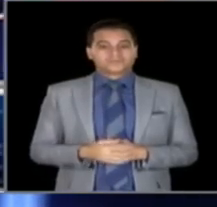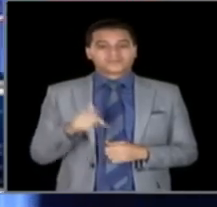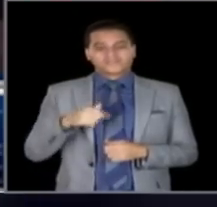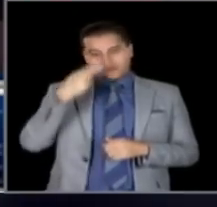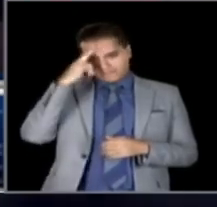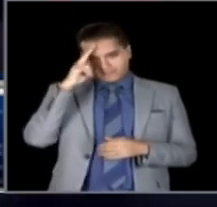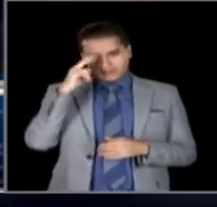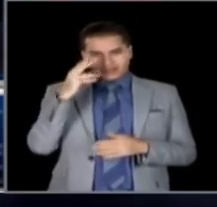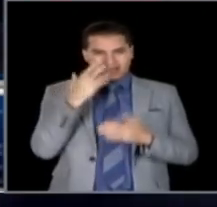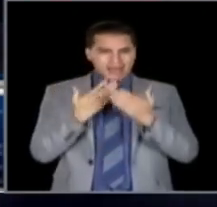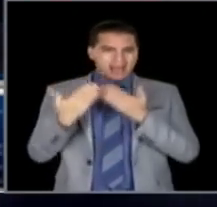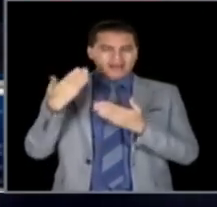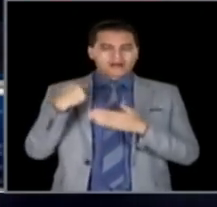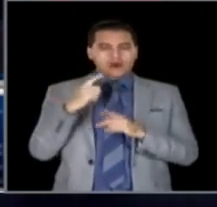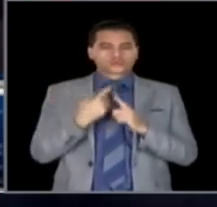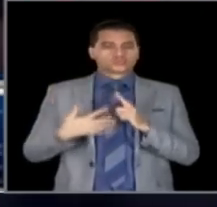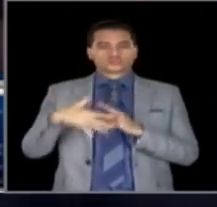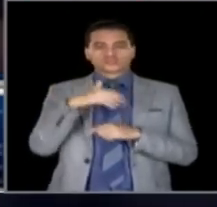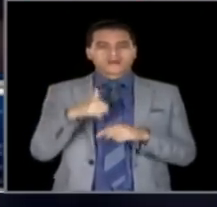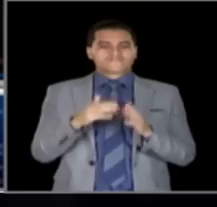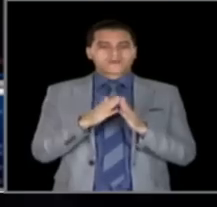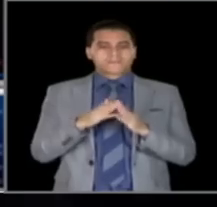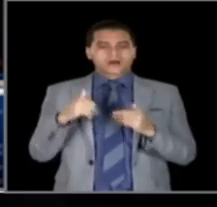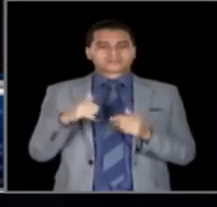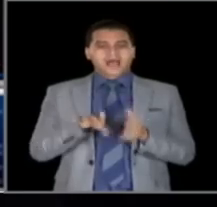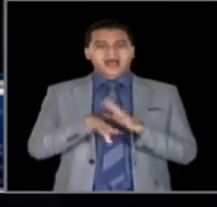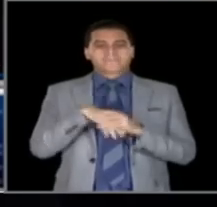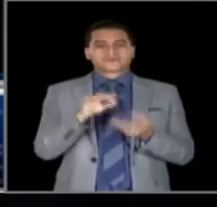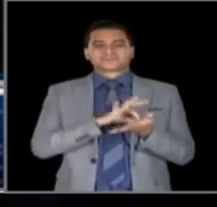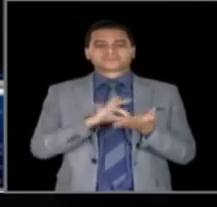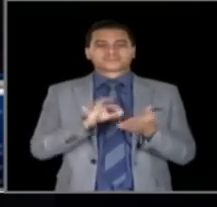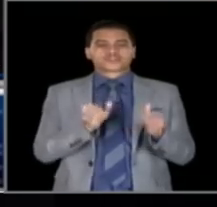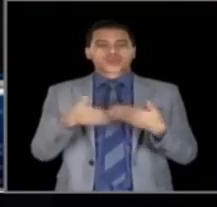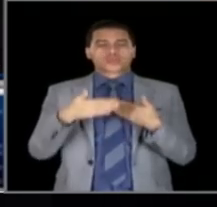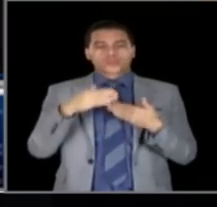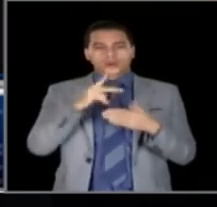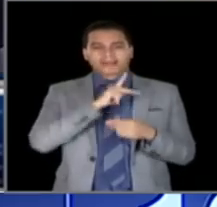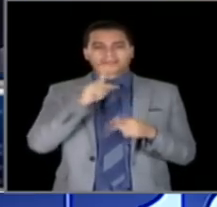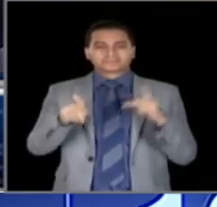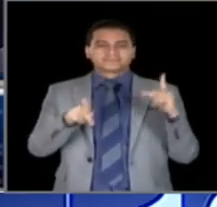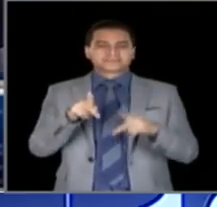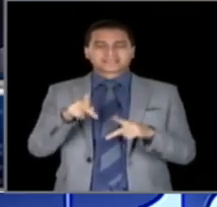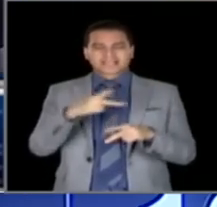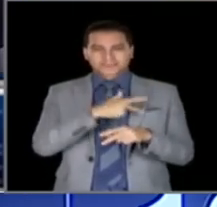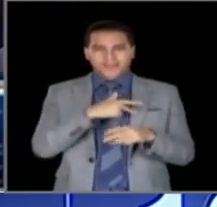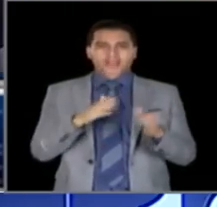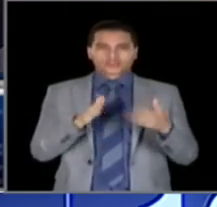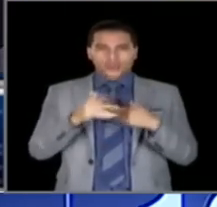في عهد أي رئيس وزراء مصري تم إلغاء صندوق الدين عام